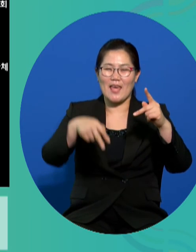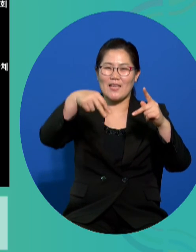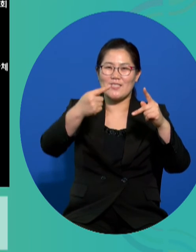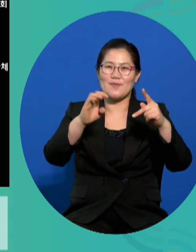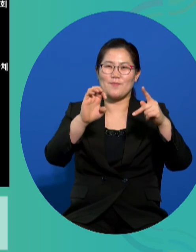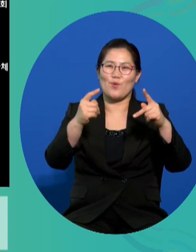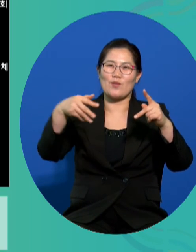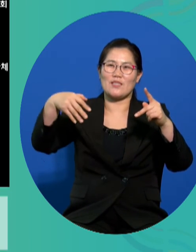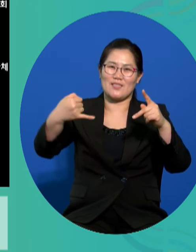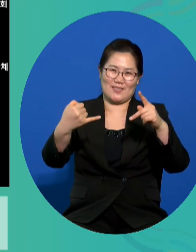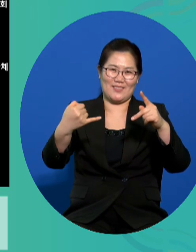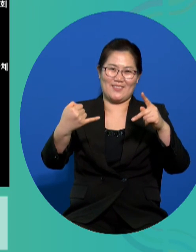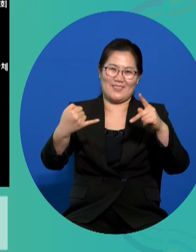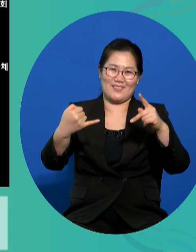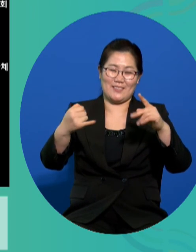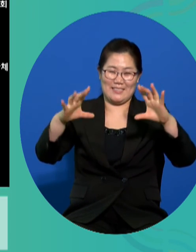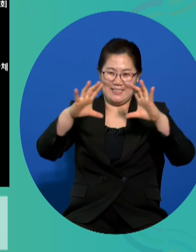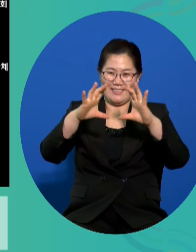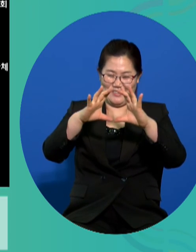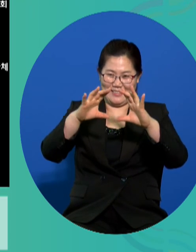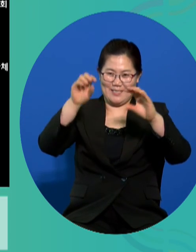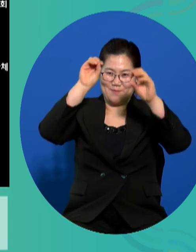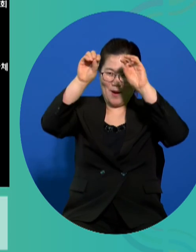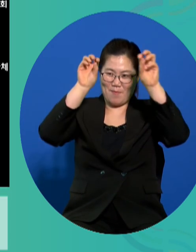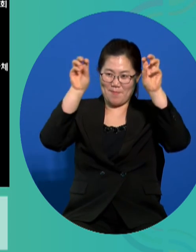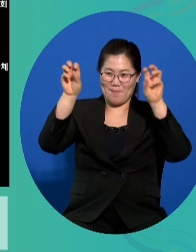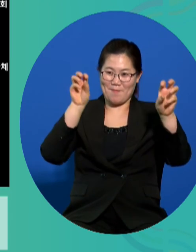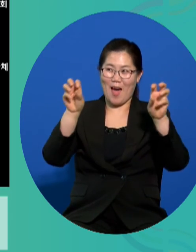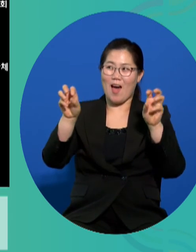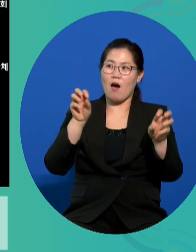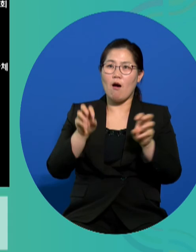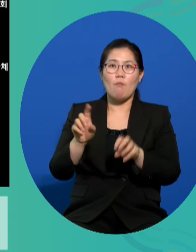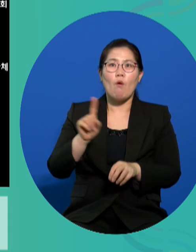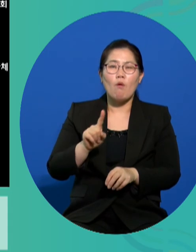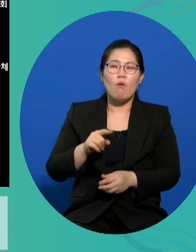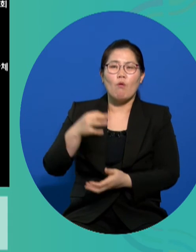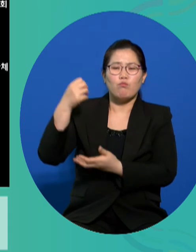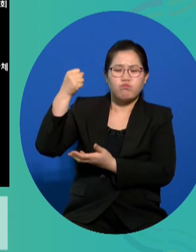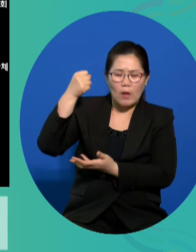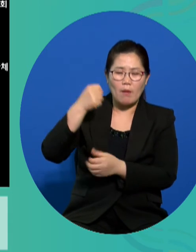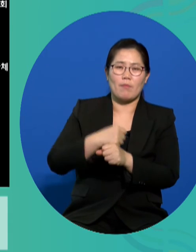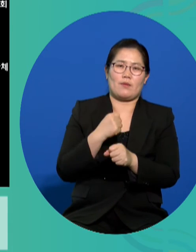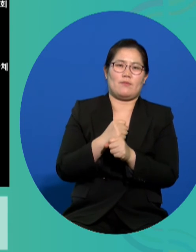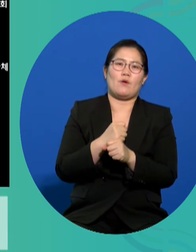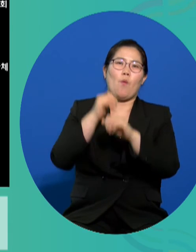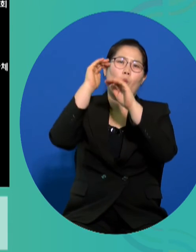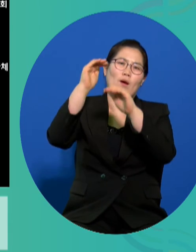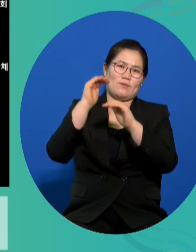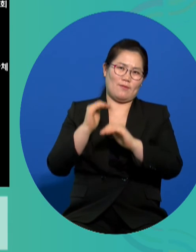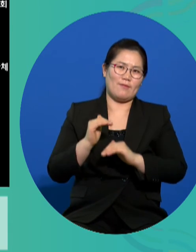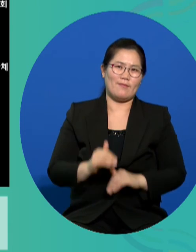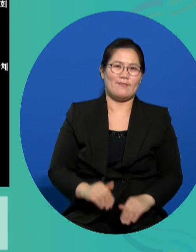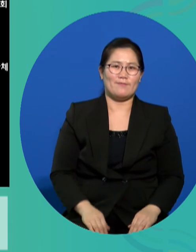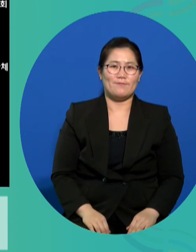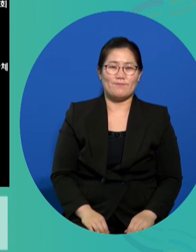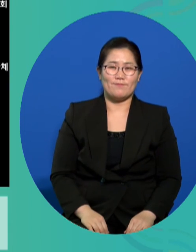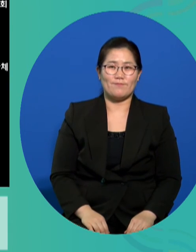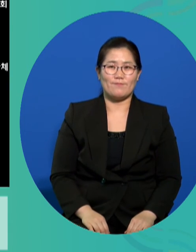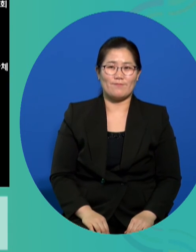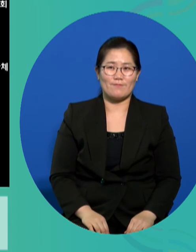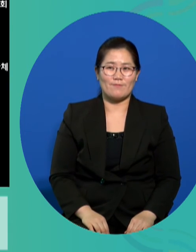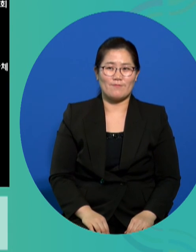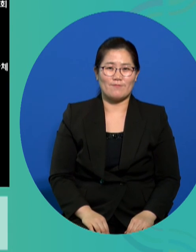작업, 이게 이제 유산을 만들어가고 가치 창출하는 작업이거든요. 이 많은 기관들과 우리가 이것 이외에도 또 많이